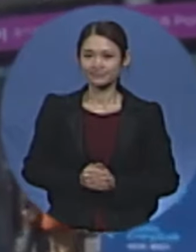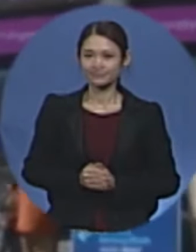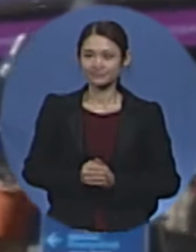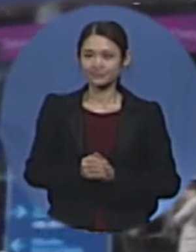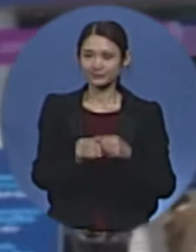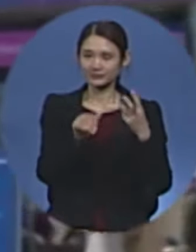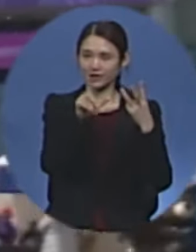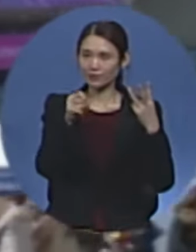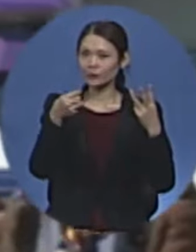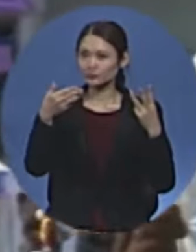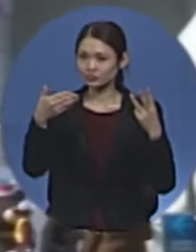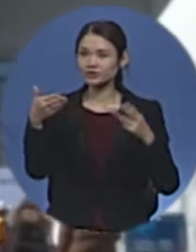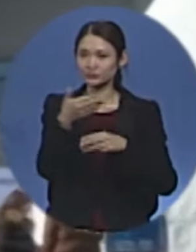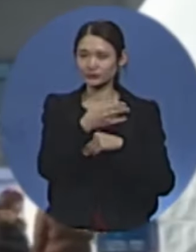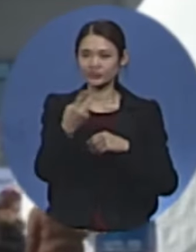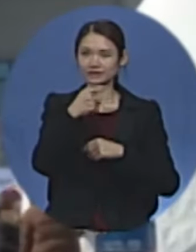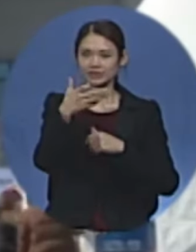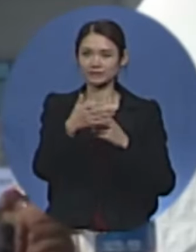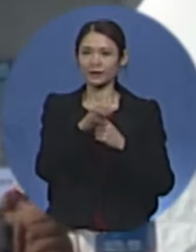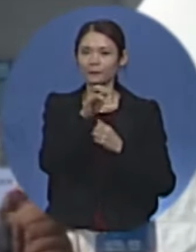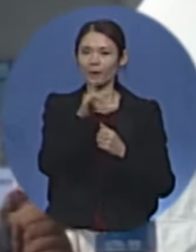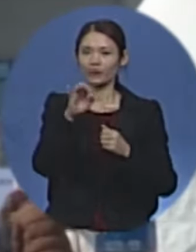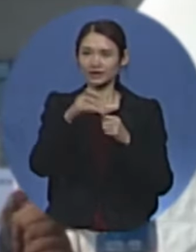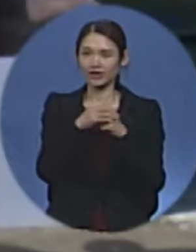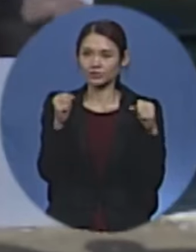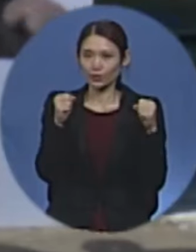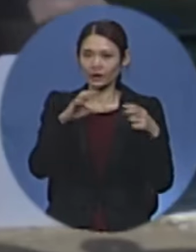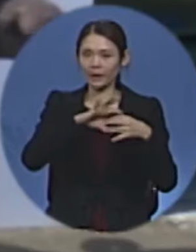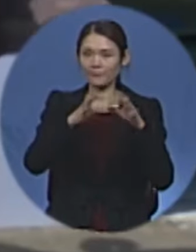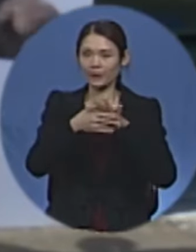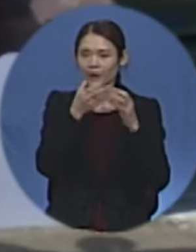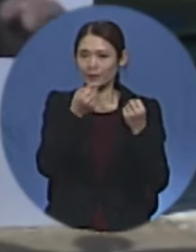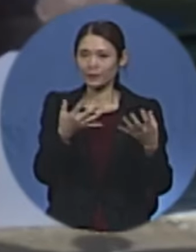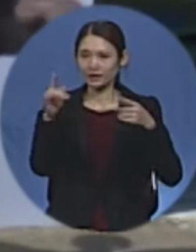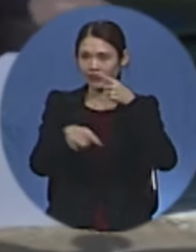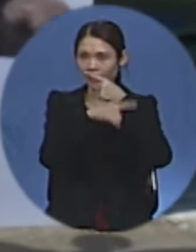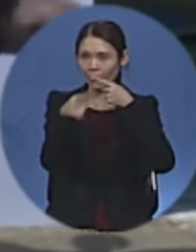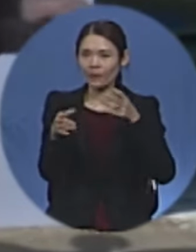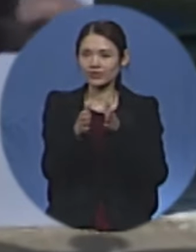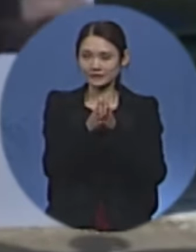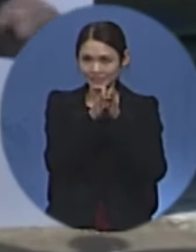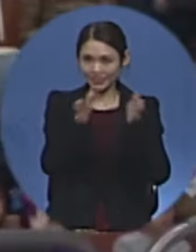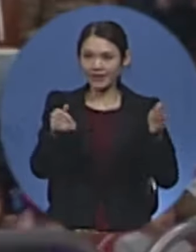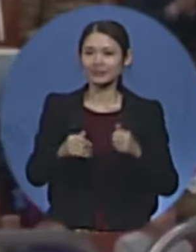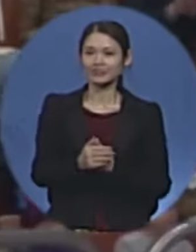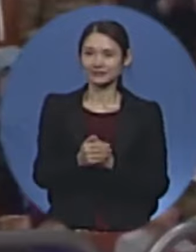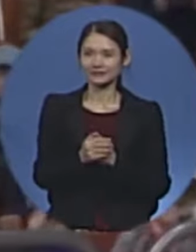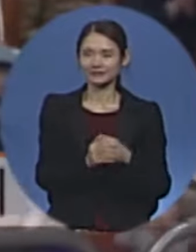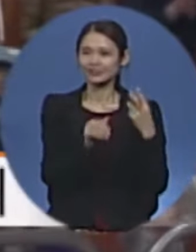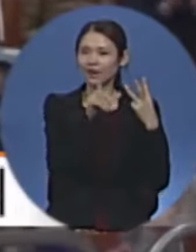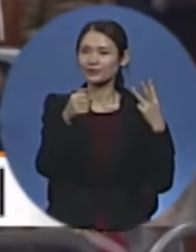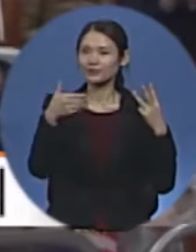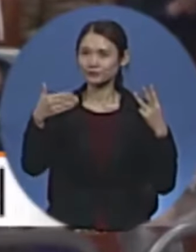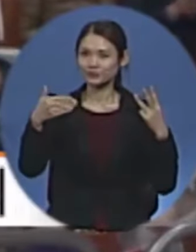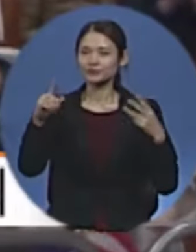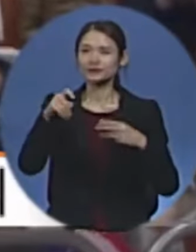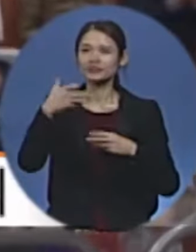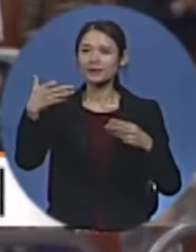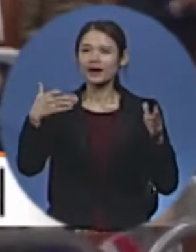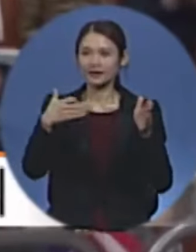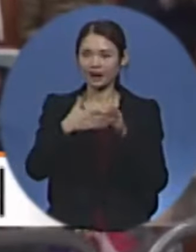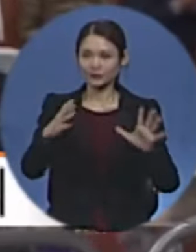오는 3월 9일부터 2018 평창 동계 패럴림픽 대회가 막을 올립니다. 3월 9일부터